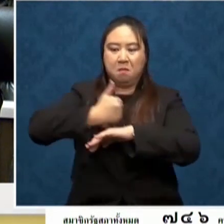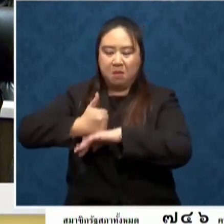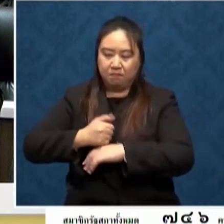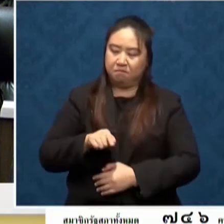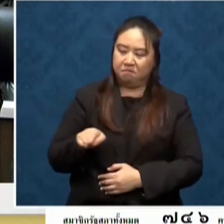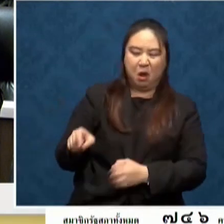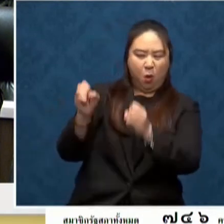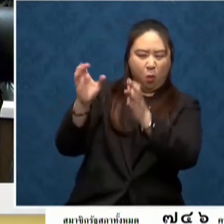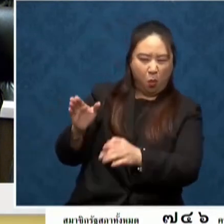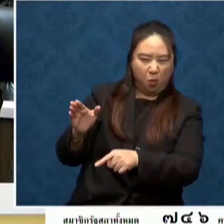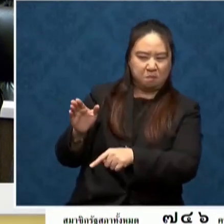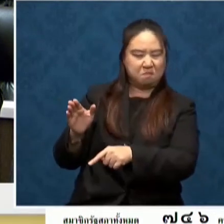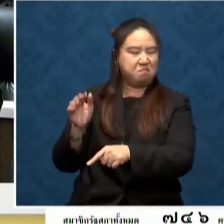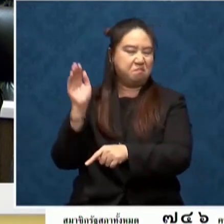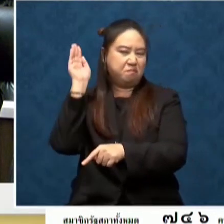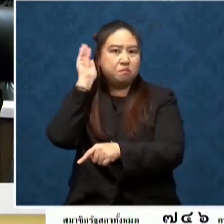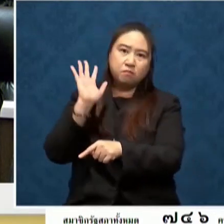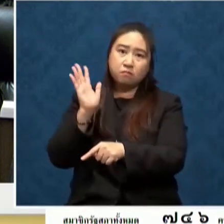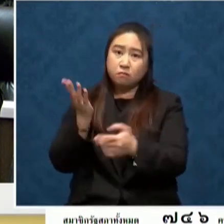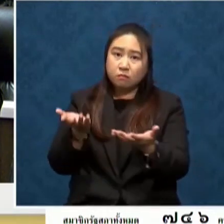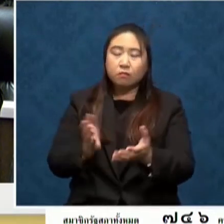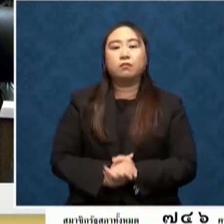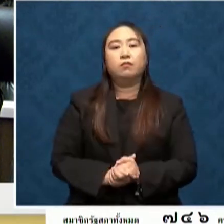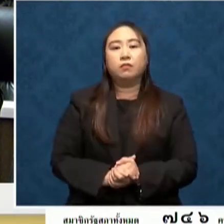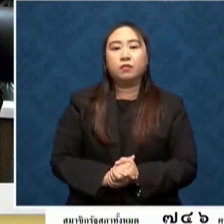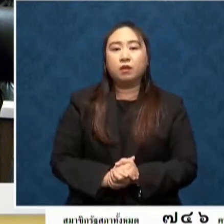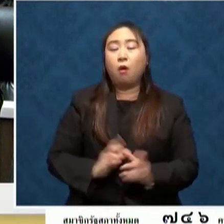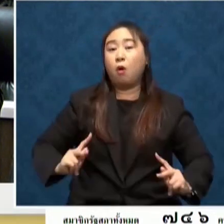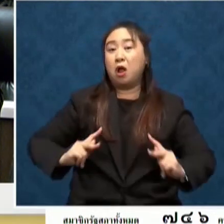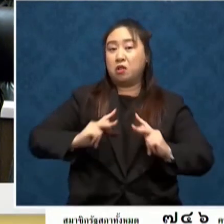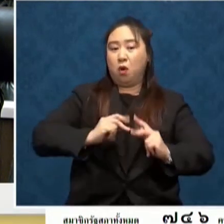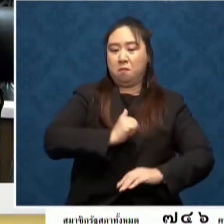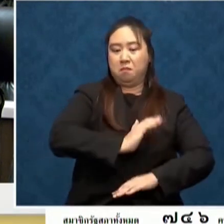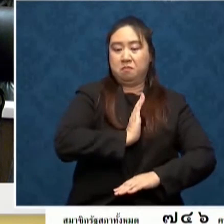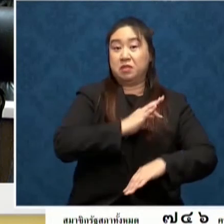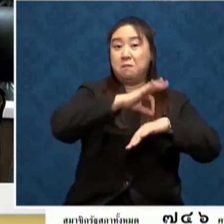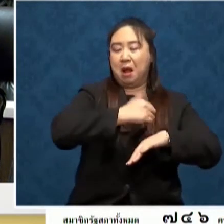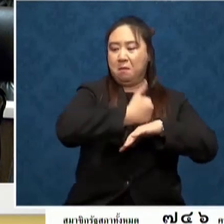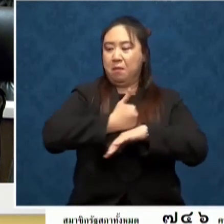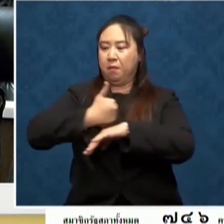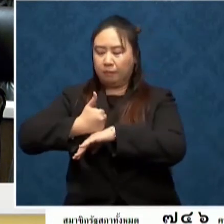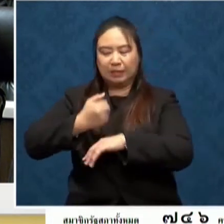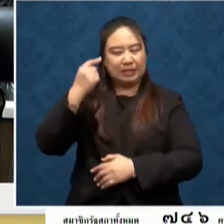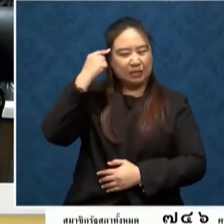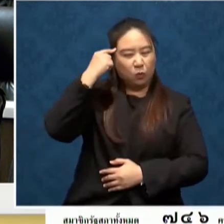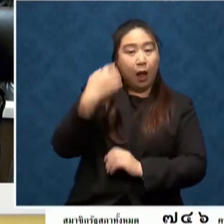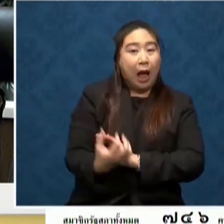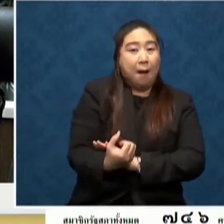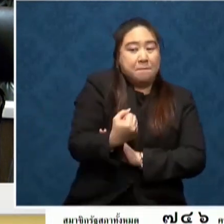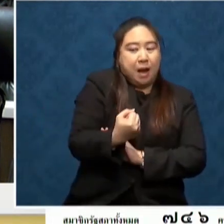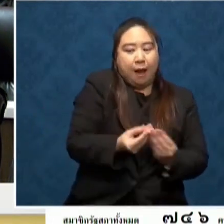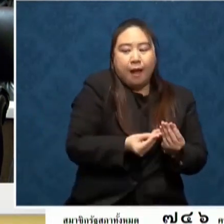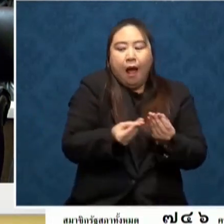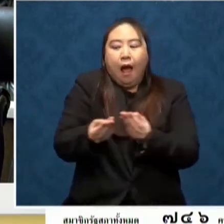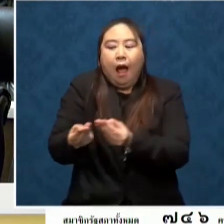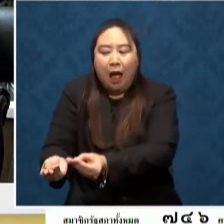ไว้ใจโครวผู้บริหารกระสวงคงเหนว่า การกระแนาดออกไปจะเป็นก